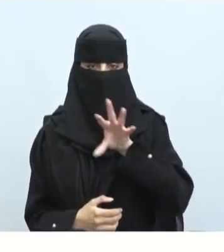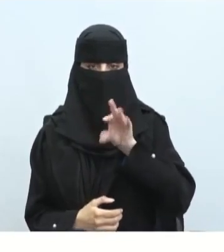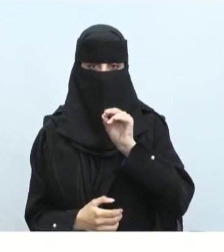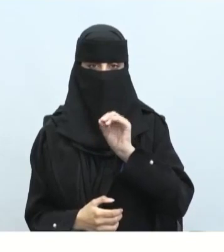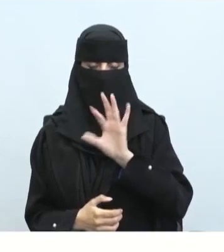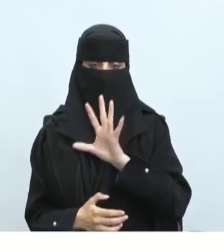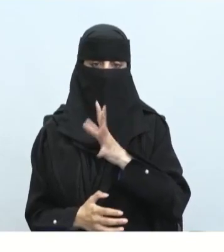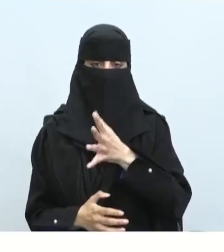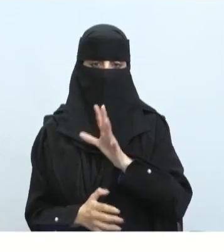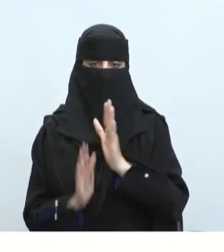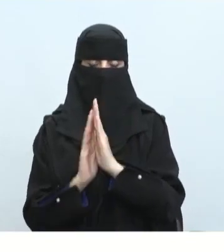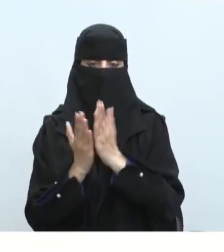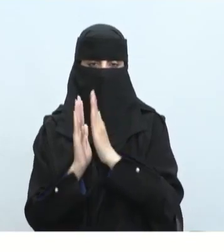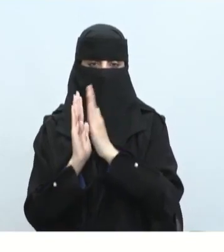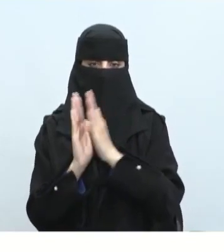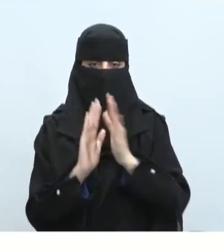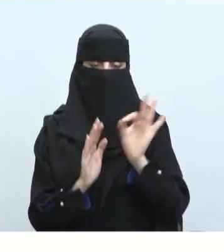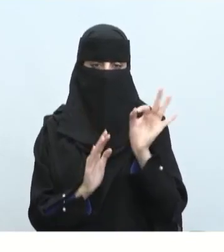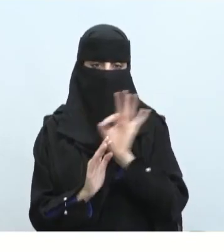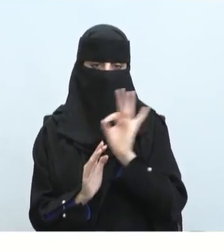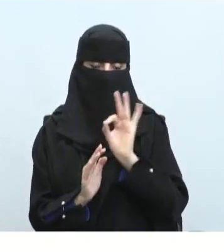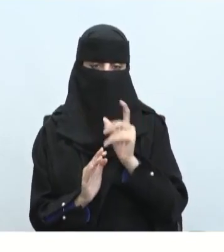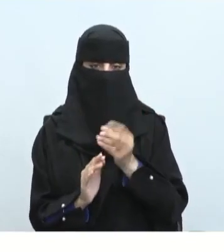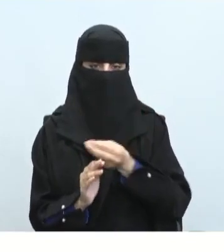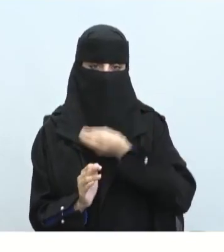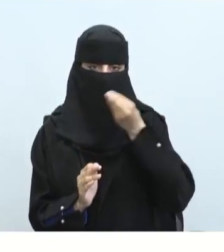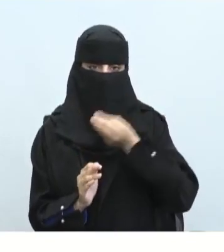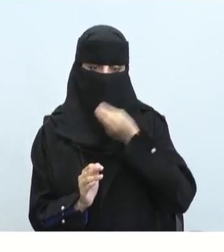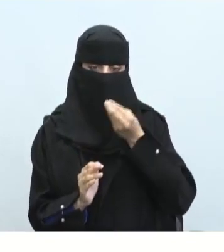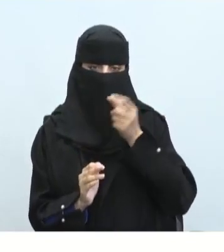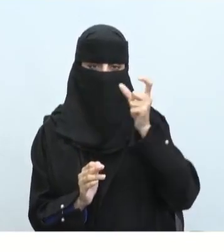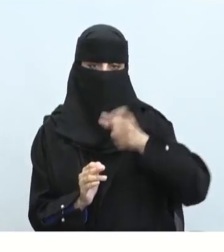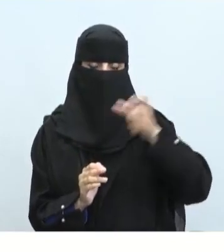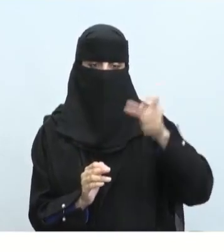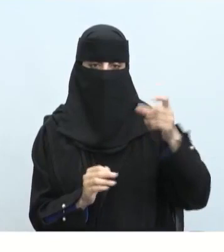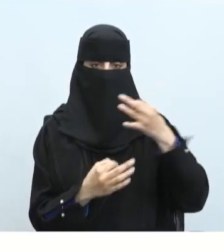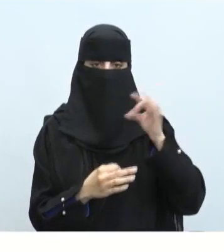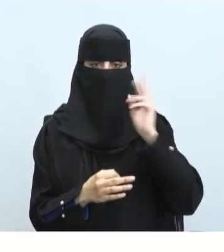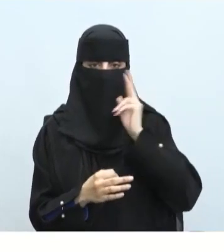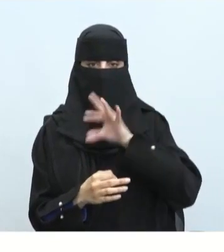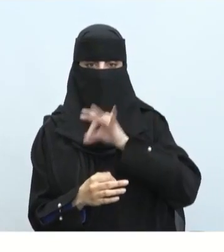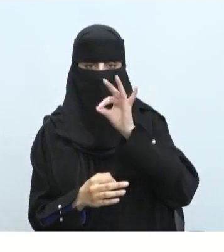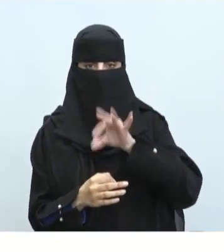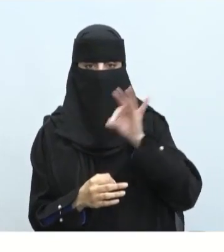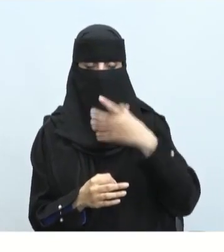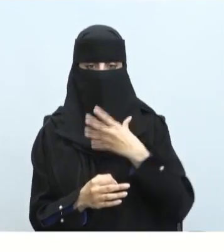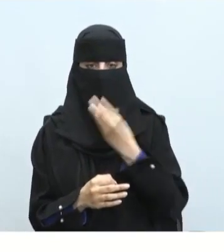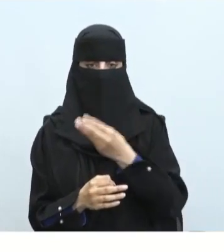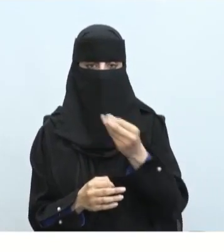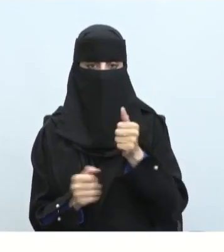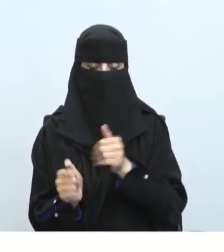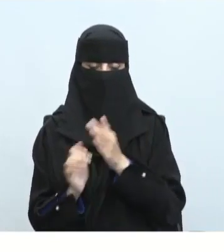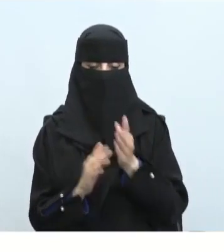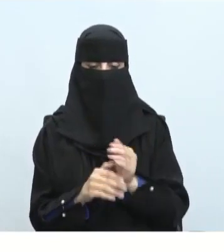كان المكتبات موائد طعام يختار كل واحد ما يحبه الحرف